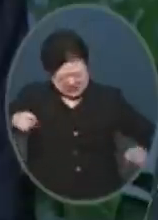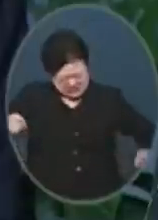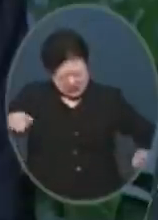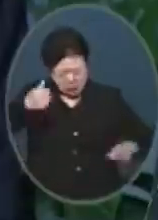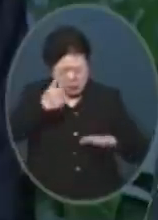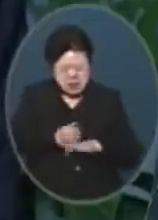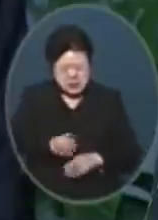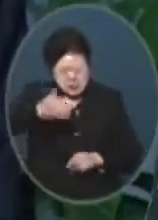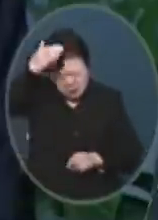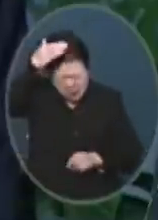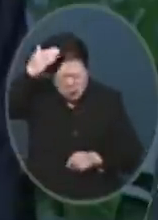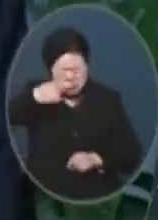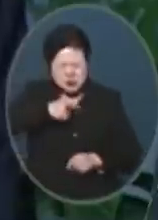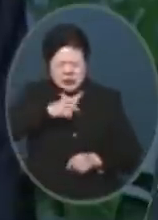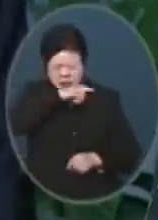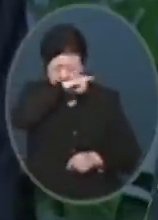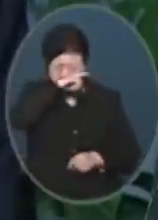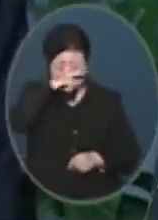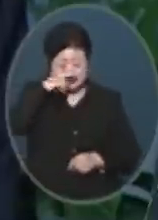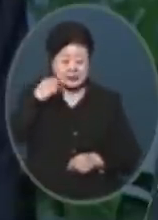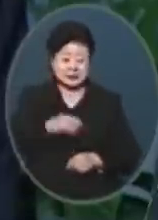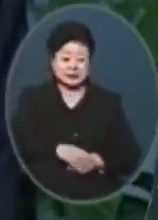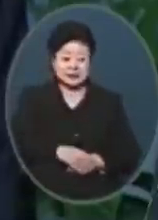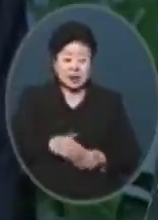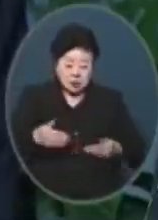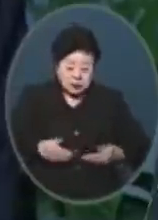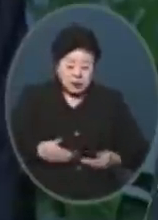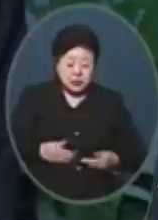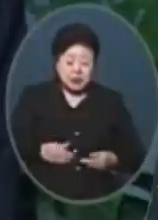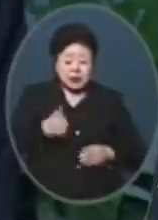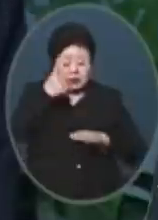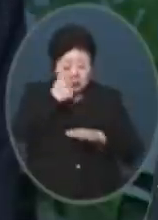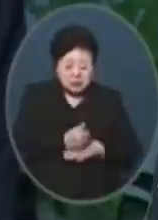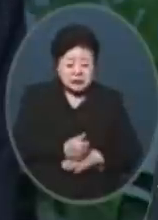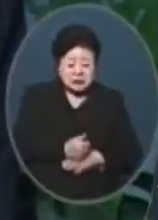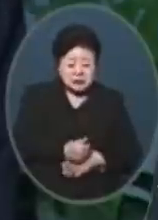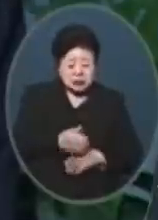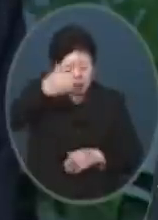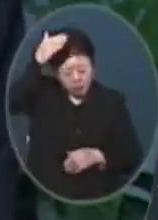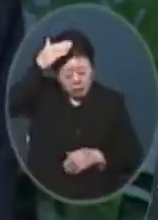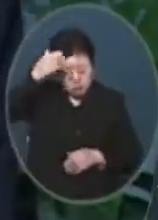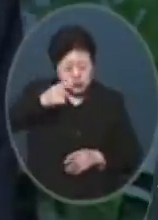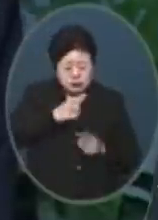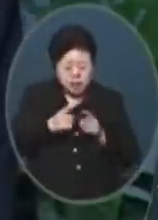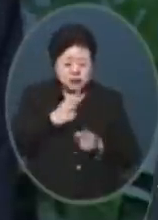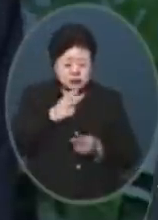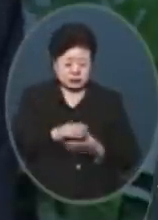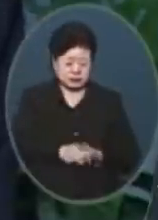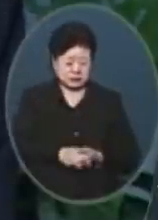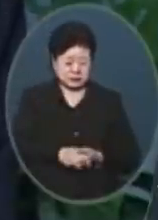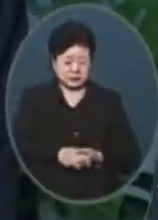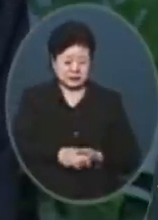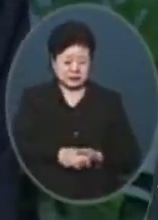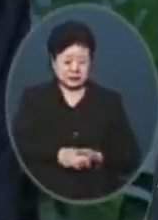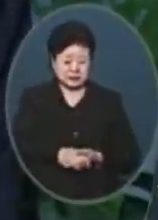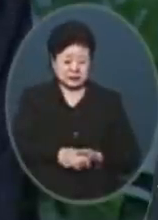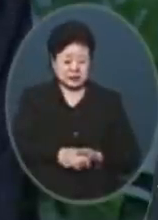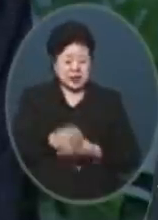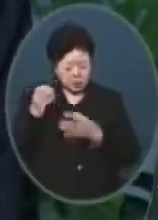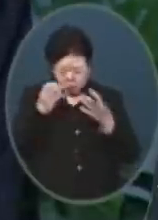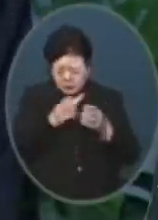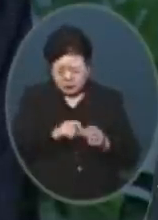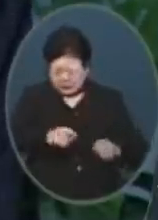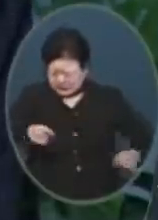끝을 맺고 있는 것입니다. 내게 필요한 것은 끝을 맺는 그 마음이면 충분합니다. 앞에 복잡한